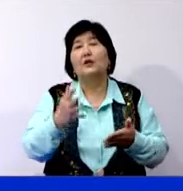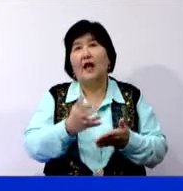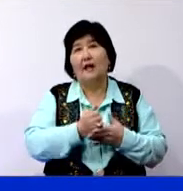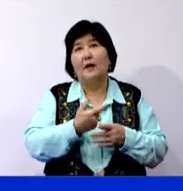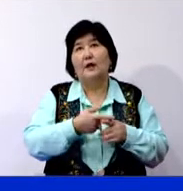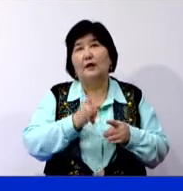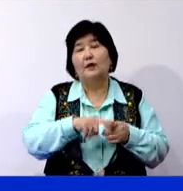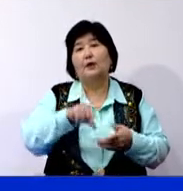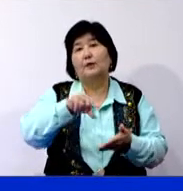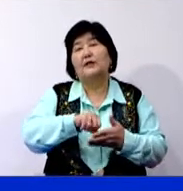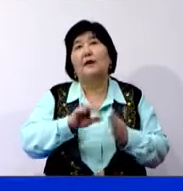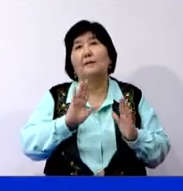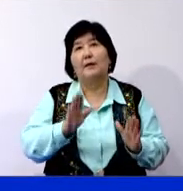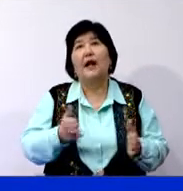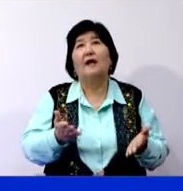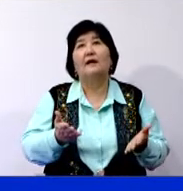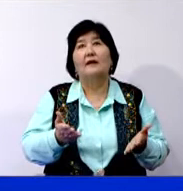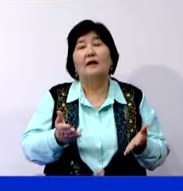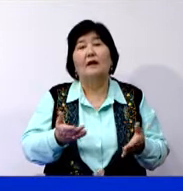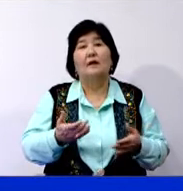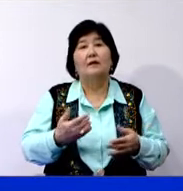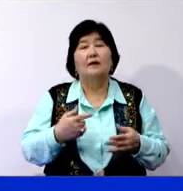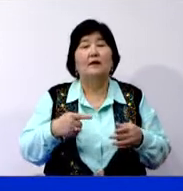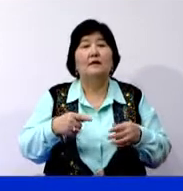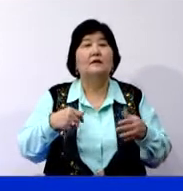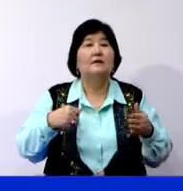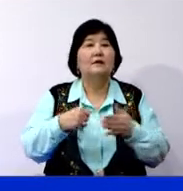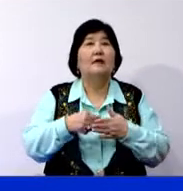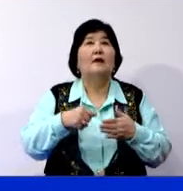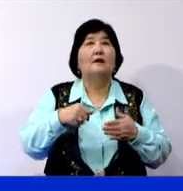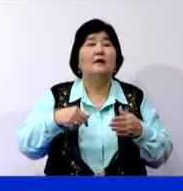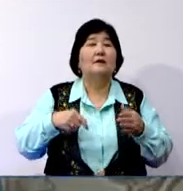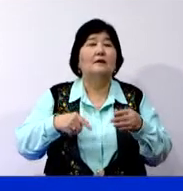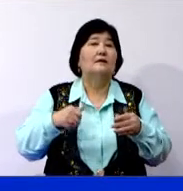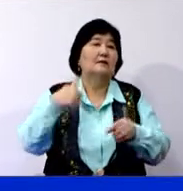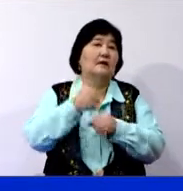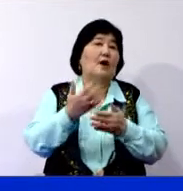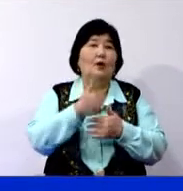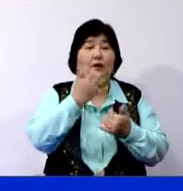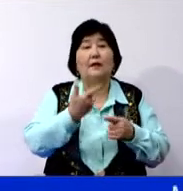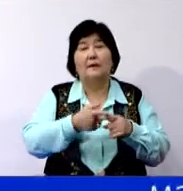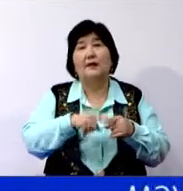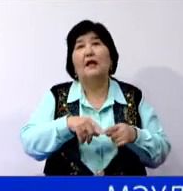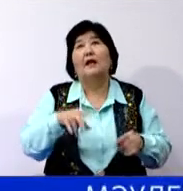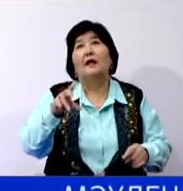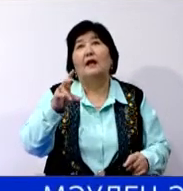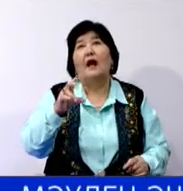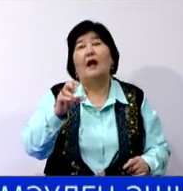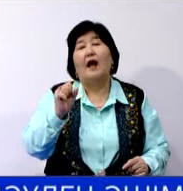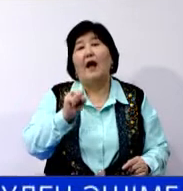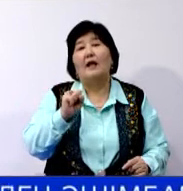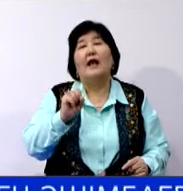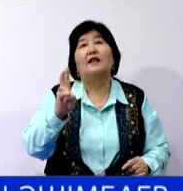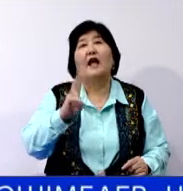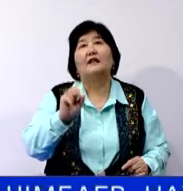сол представлять етті, бірақ та енді ойталмай қалдық, лауреат болдық. Әлия Назарбаевнаның қолынан грамота